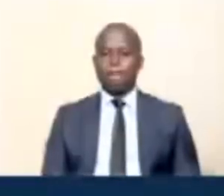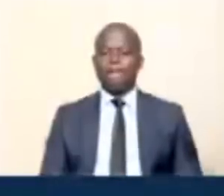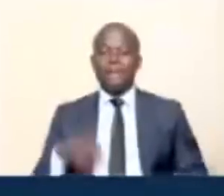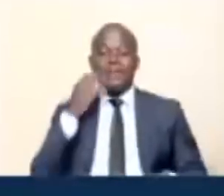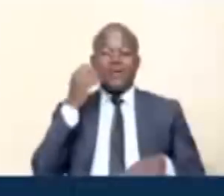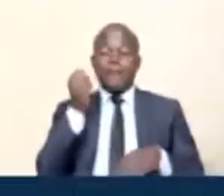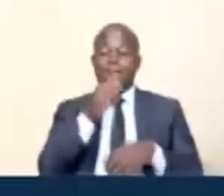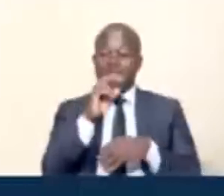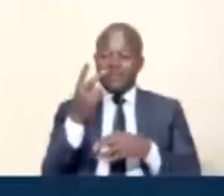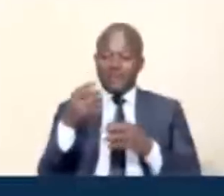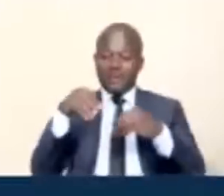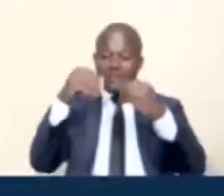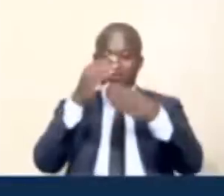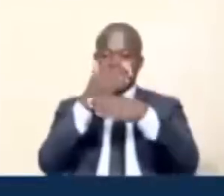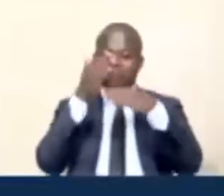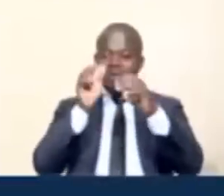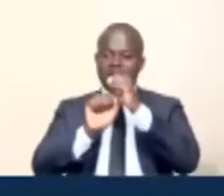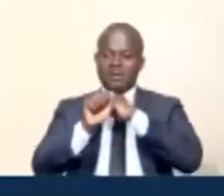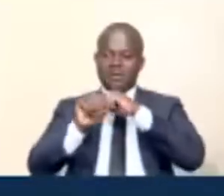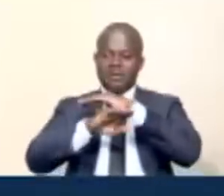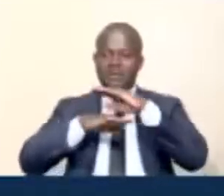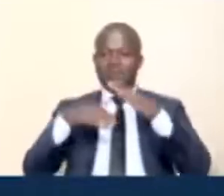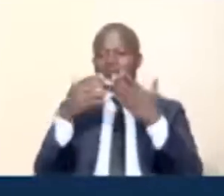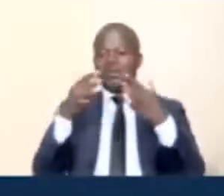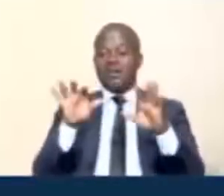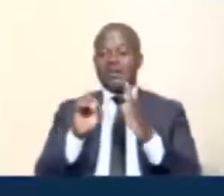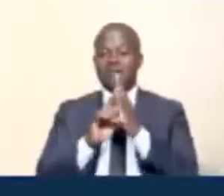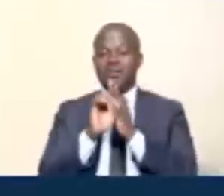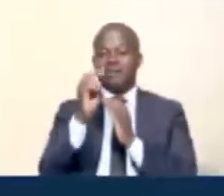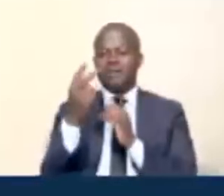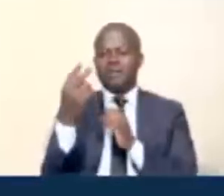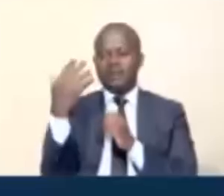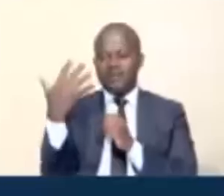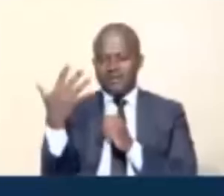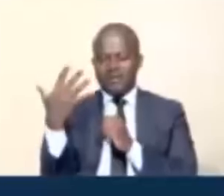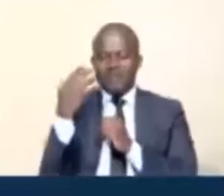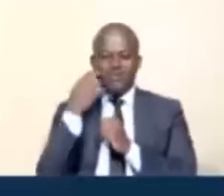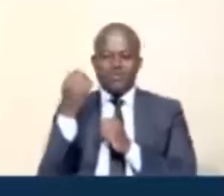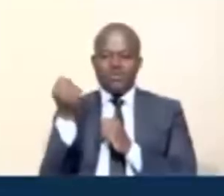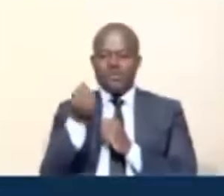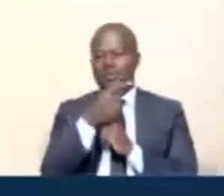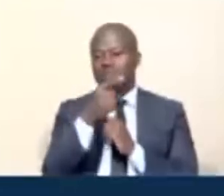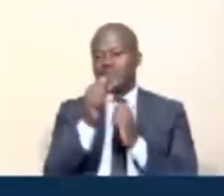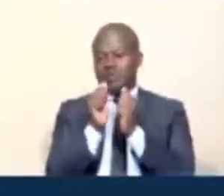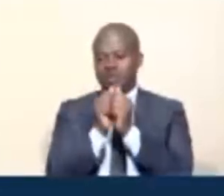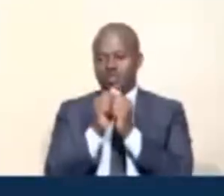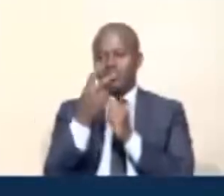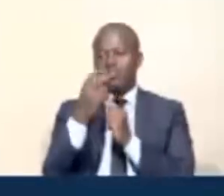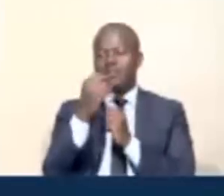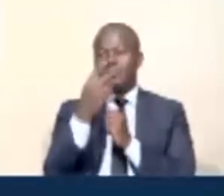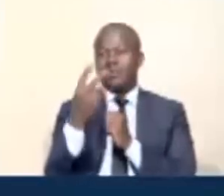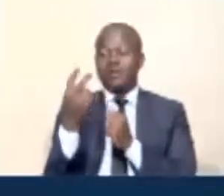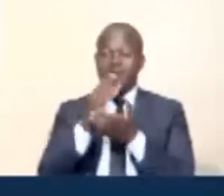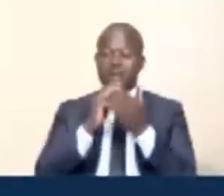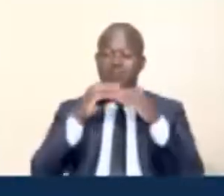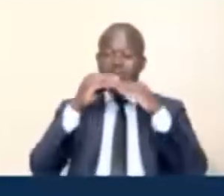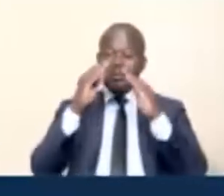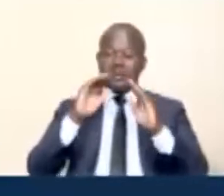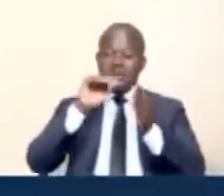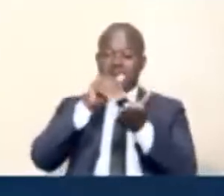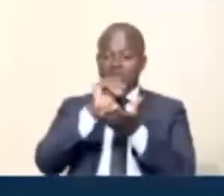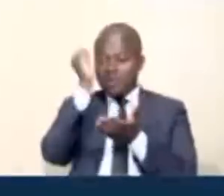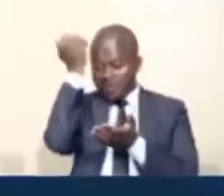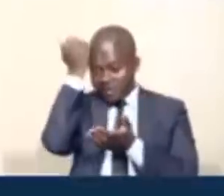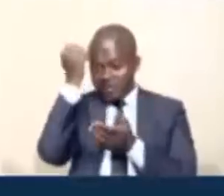Amezi abiri yari yatanzwe na Minisitiri w'Ibikorwa Remezo yarangiye tariki 25 ukwakira 2022. Bamwe mu bayobozi b'ibigo